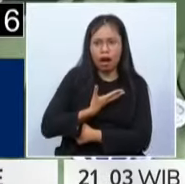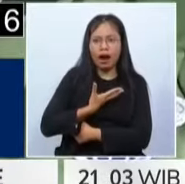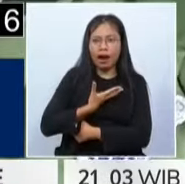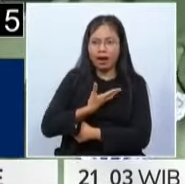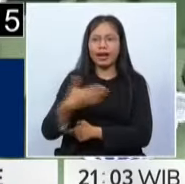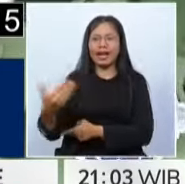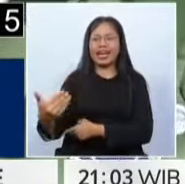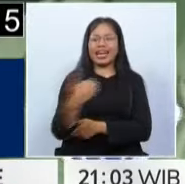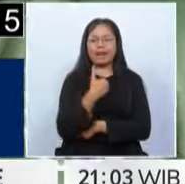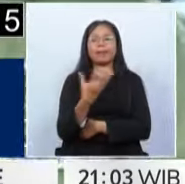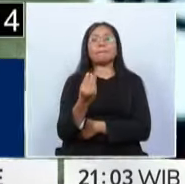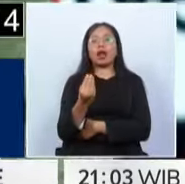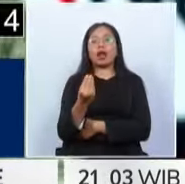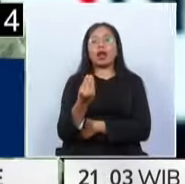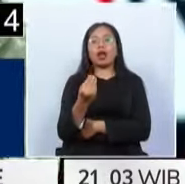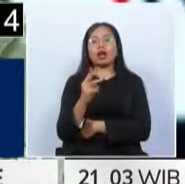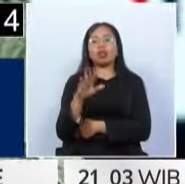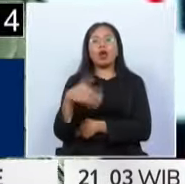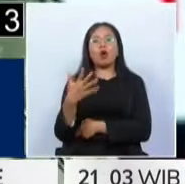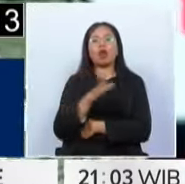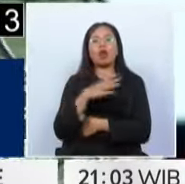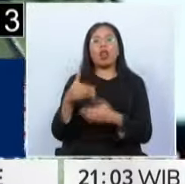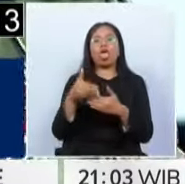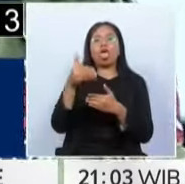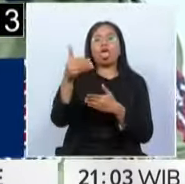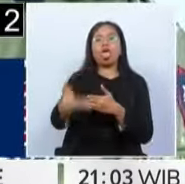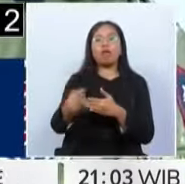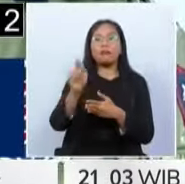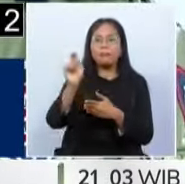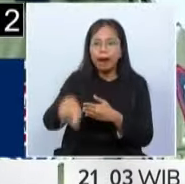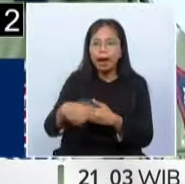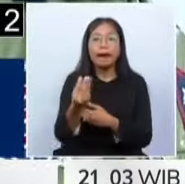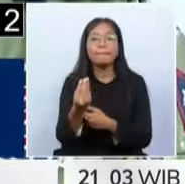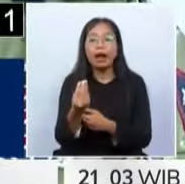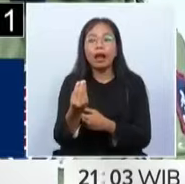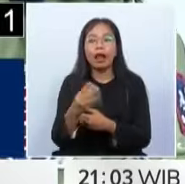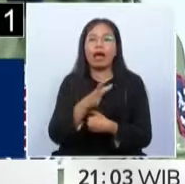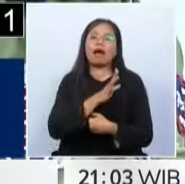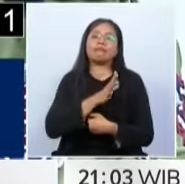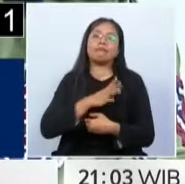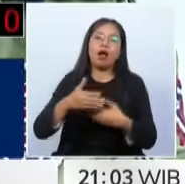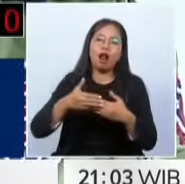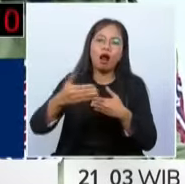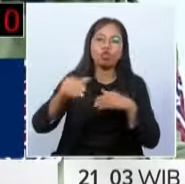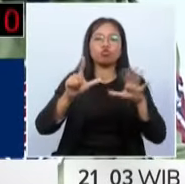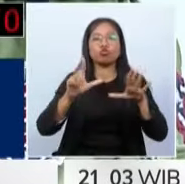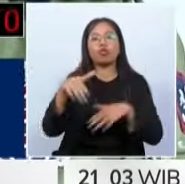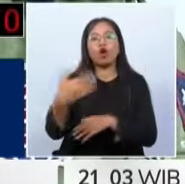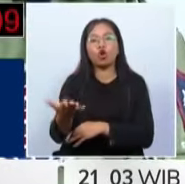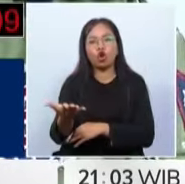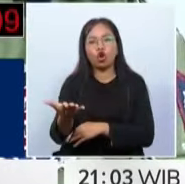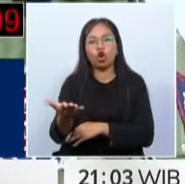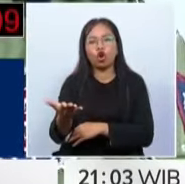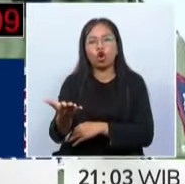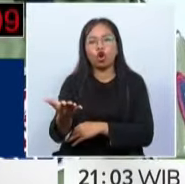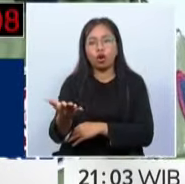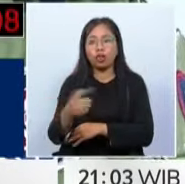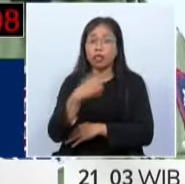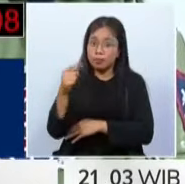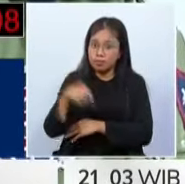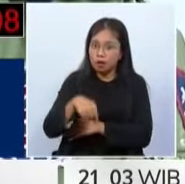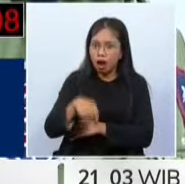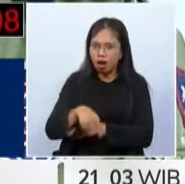dan operasionalnya itu baru 7 T tahun Pak Nah sementara 3 sampai 7 tahun ini kita perlu